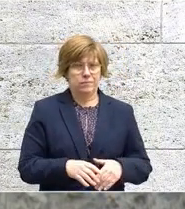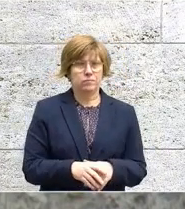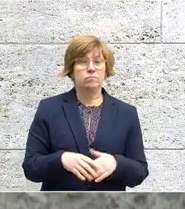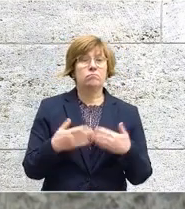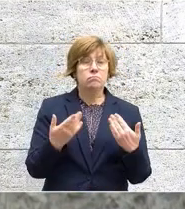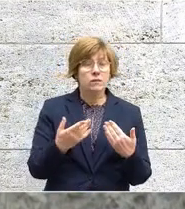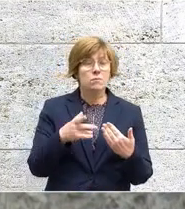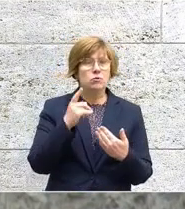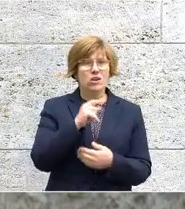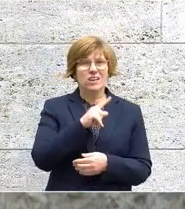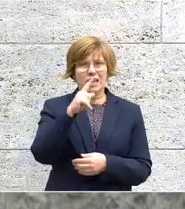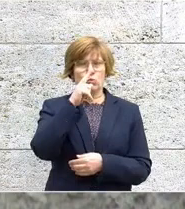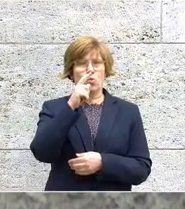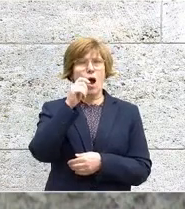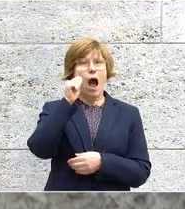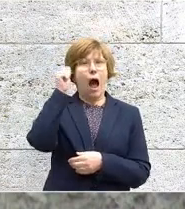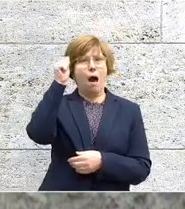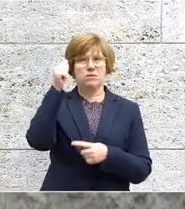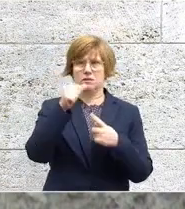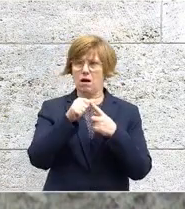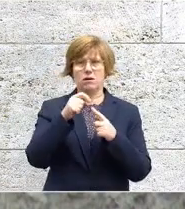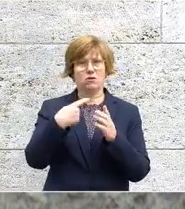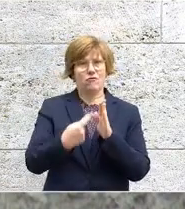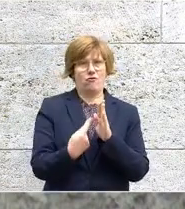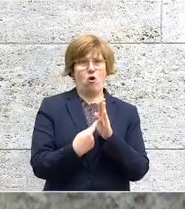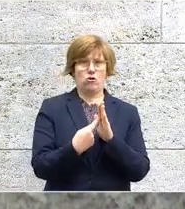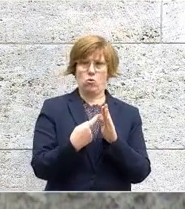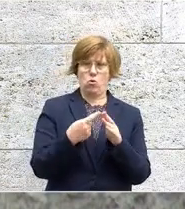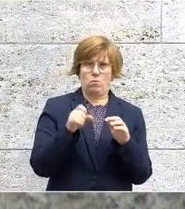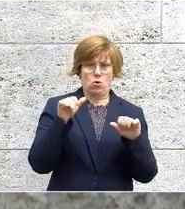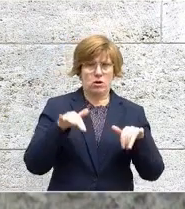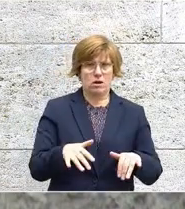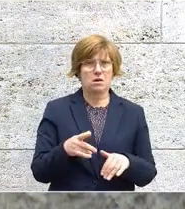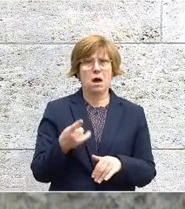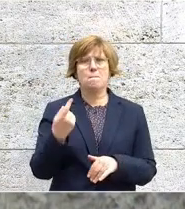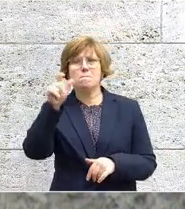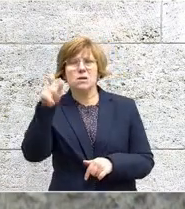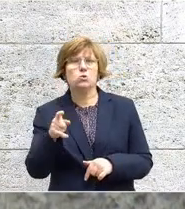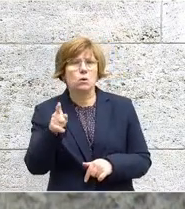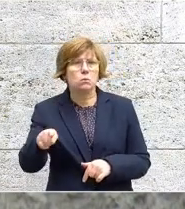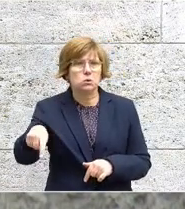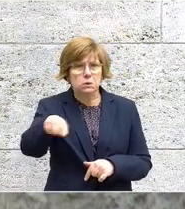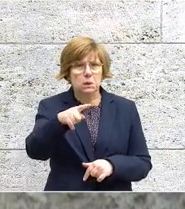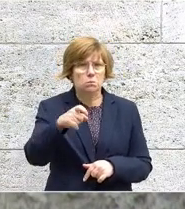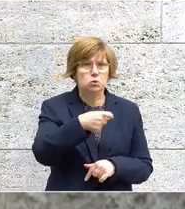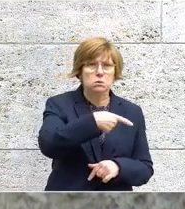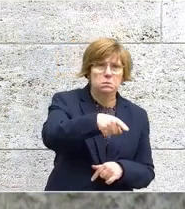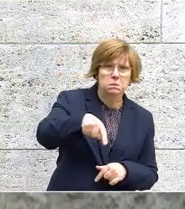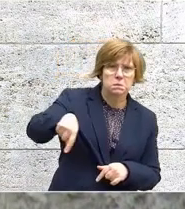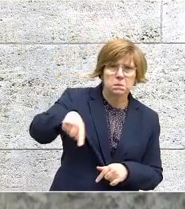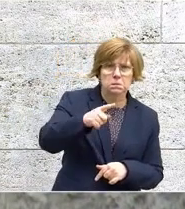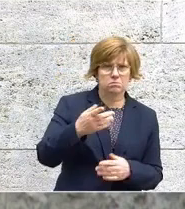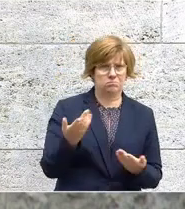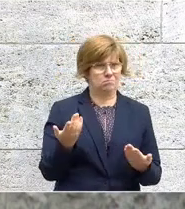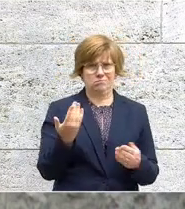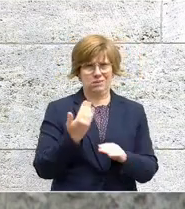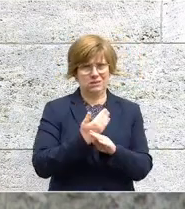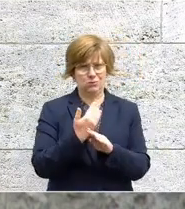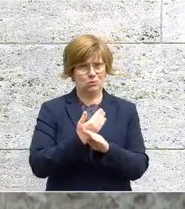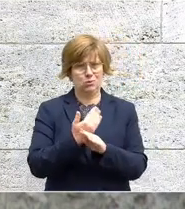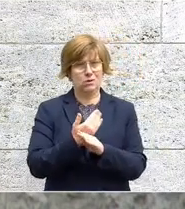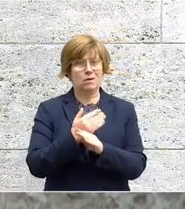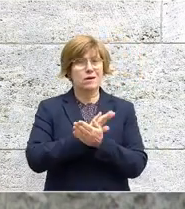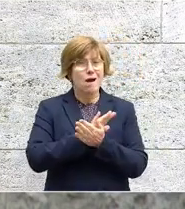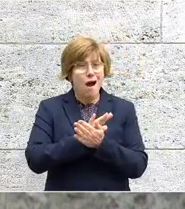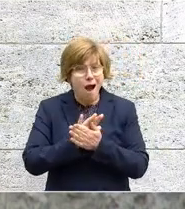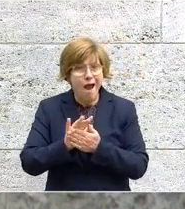Und dies ist nicht nur eine abstrakte, wohlfeile Forderung nach dem Motto, jemand müsste mal, sondern in aller